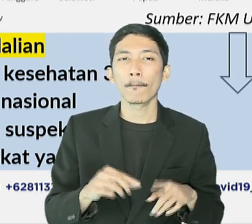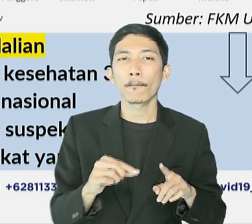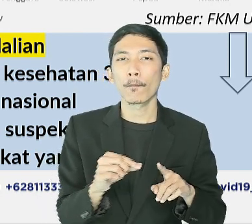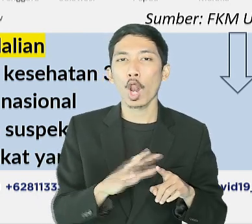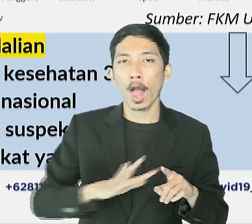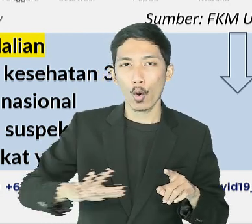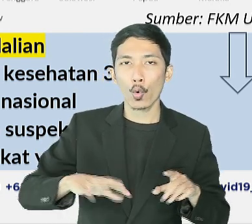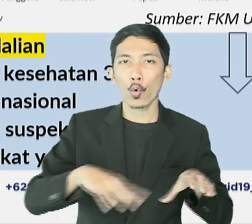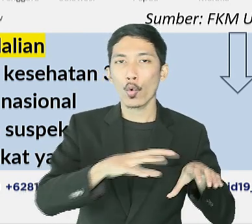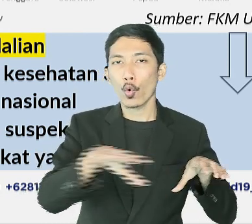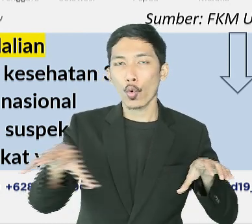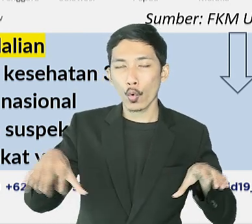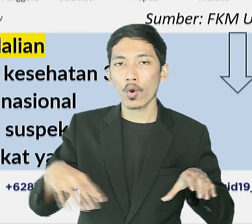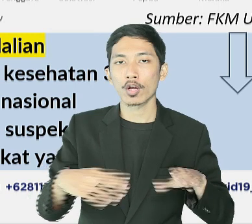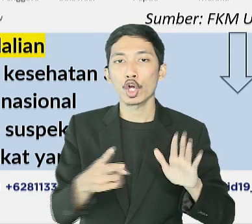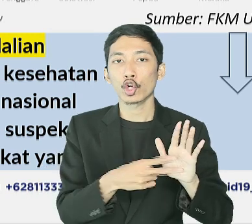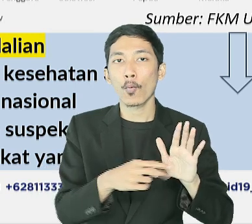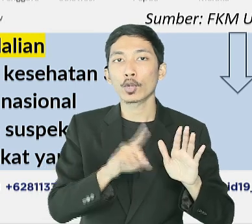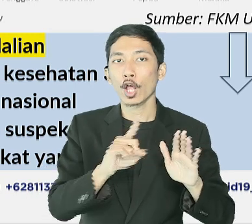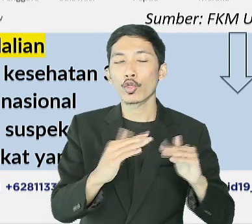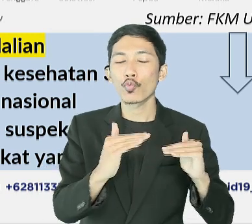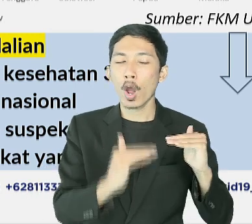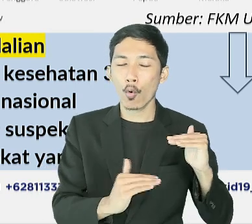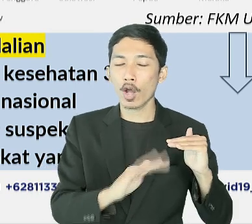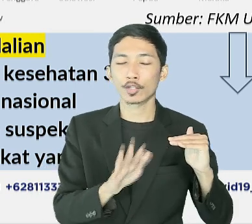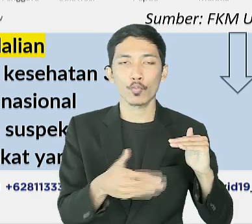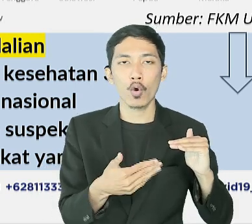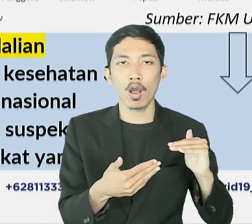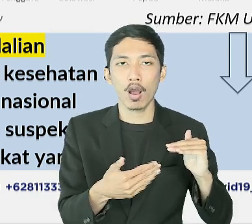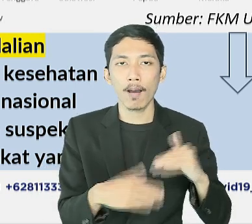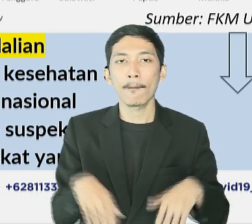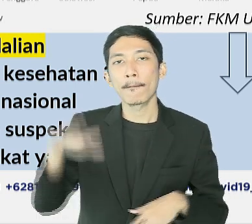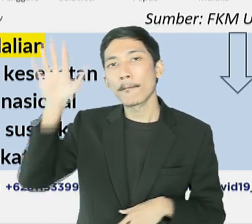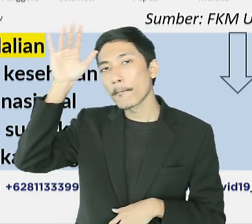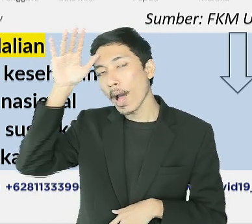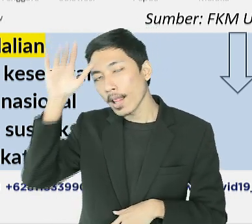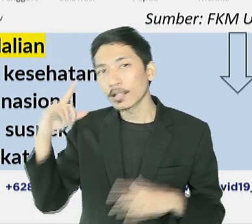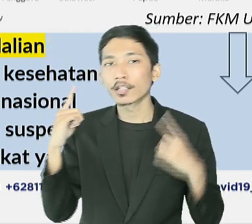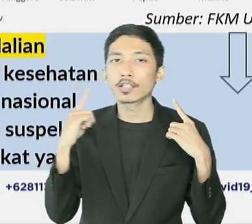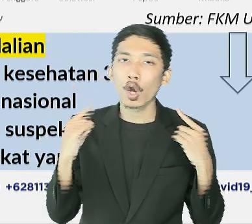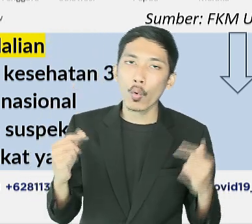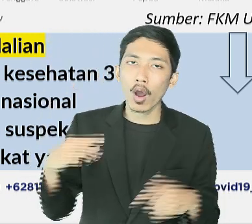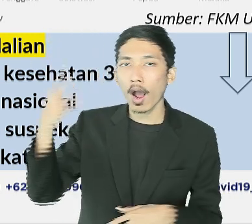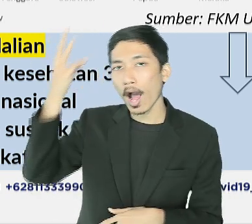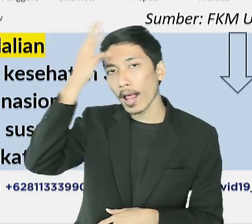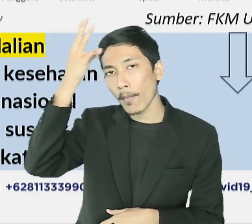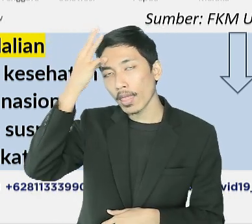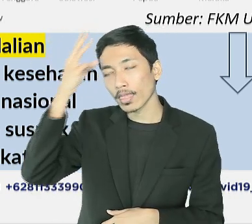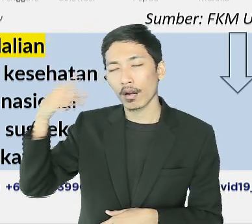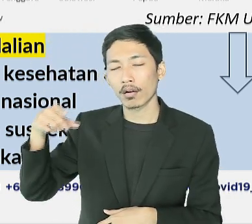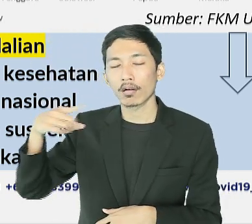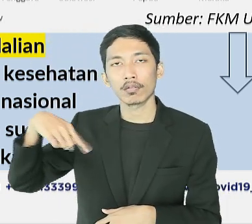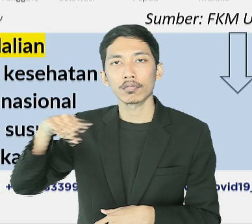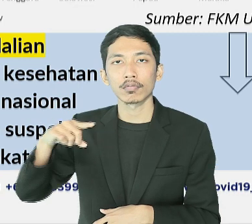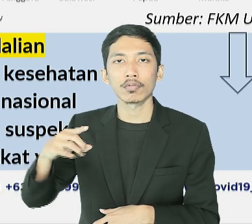bawah 1, namun angkanya di Pulau Jawa, Bali, dan Kalimantan mengalami